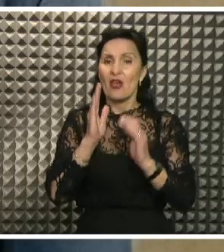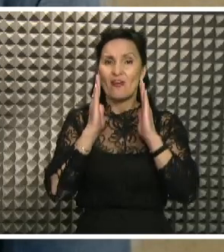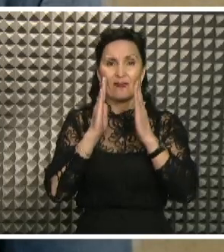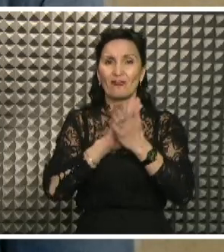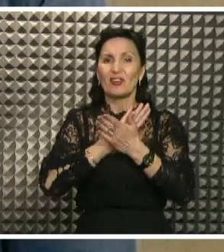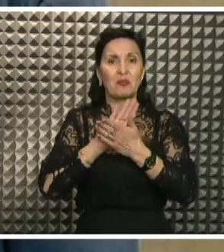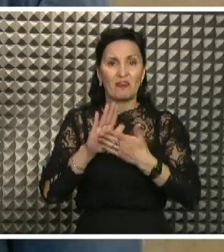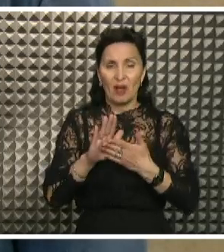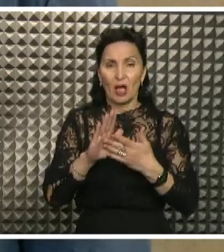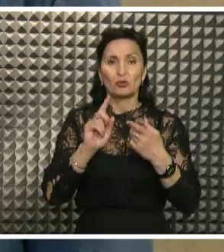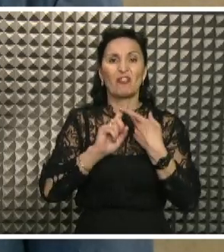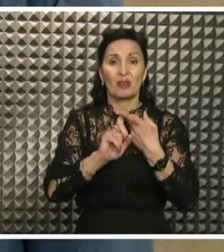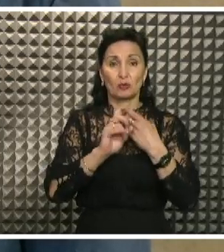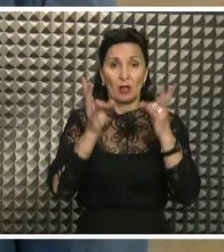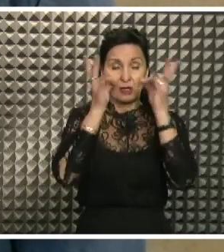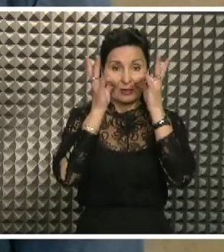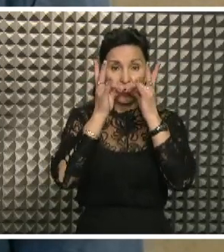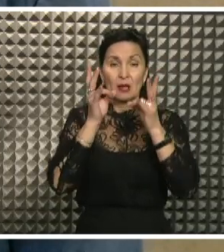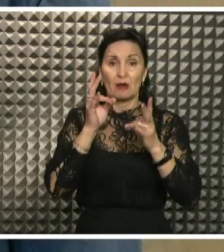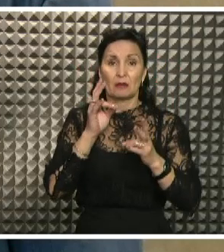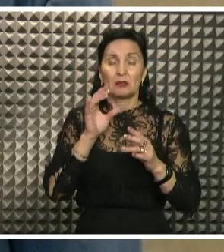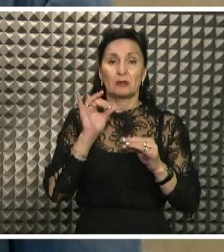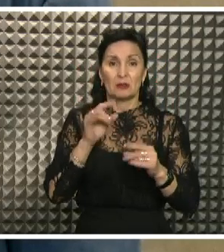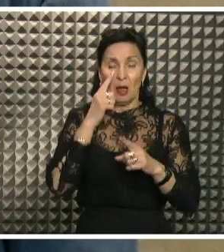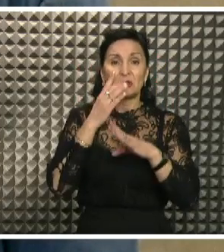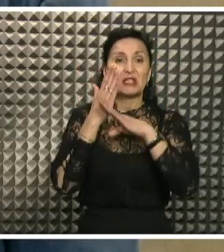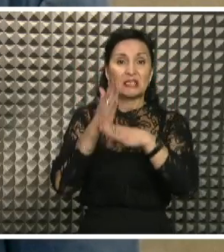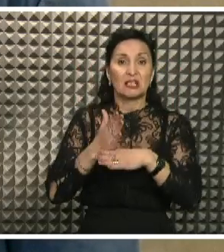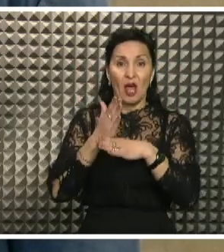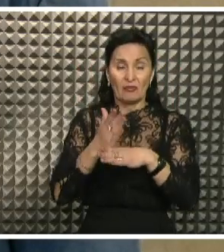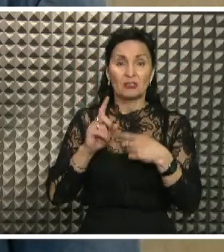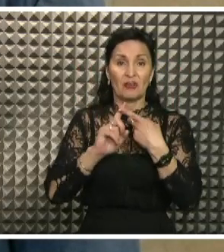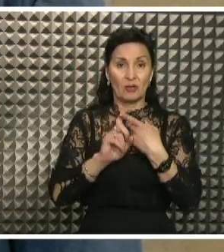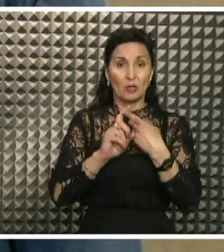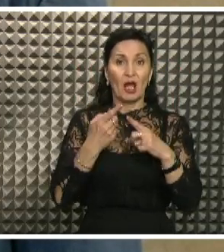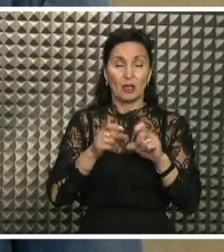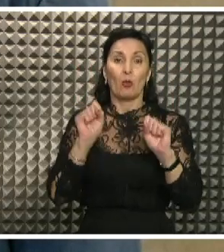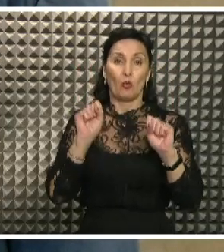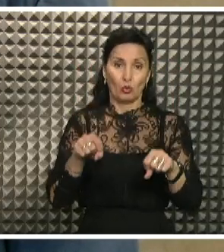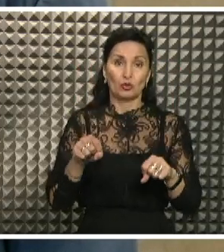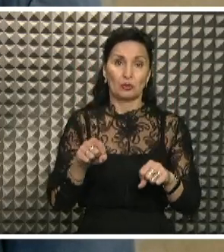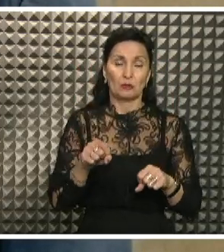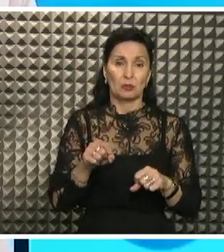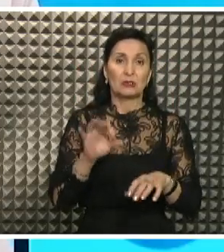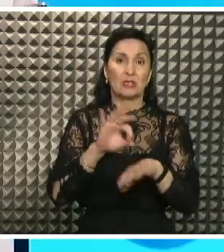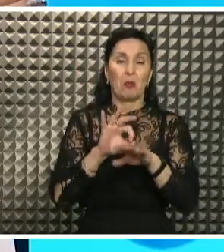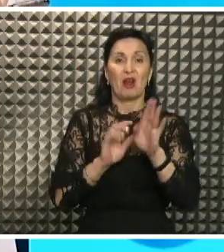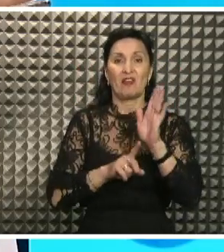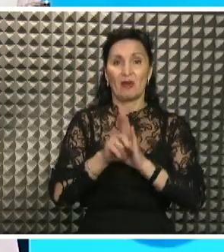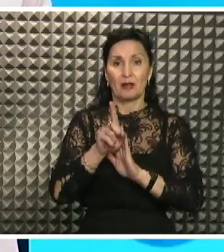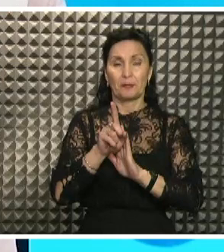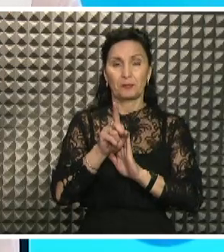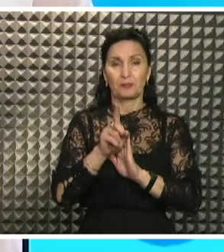вымываются вирусы, пыль и так далее, она застаивается, соответственно, это может привести как раз-таки к заболеванию. То есть